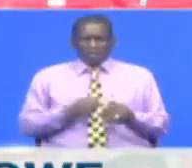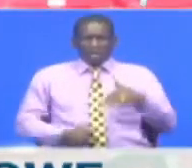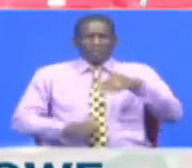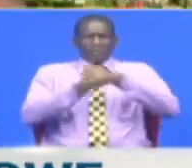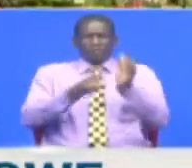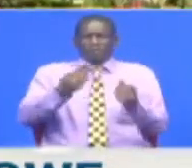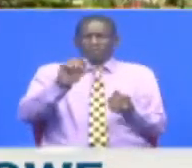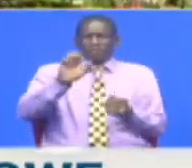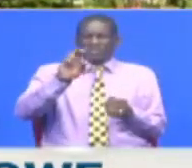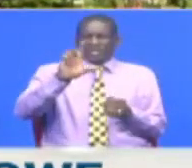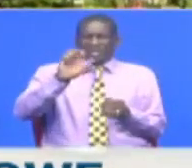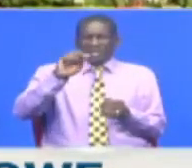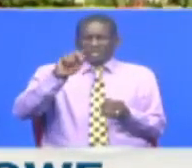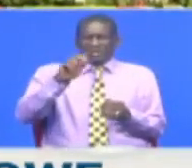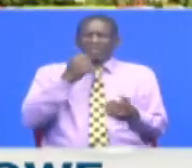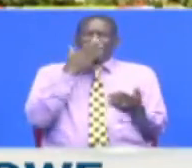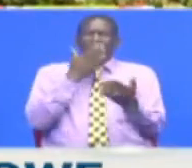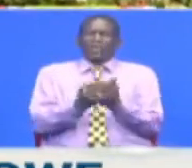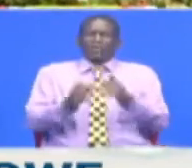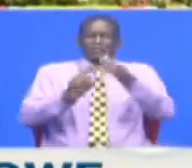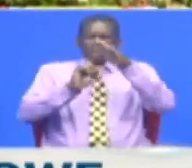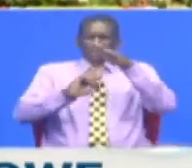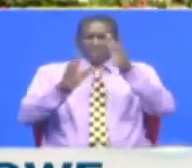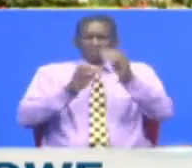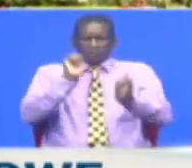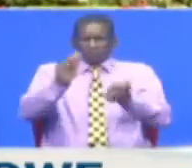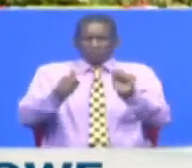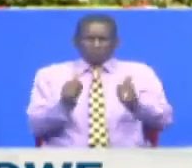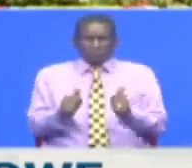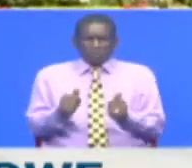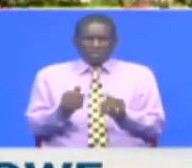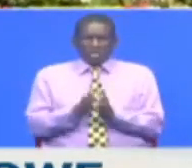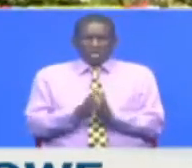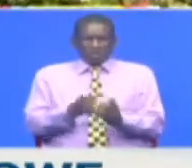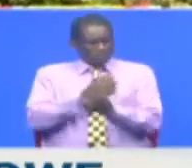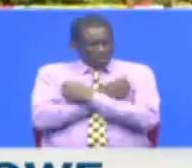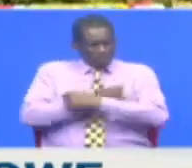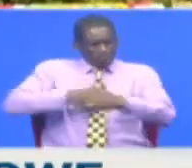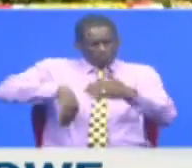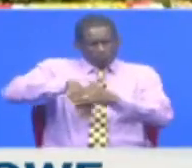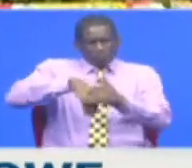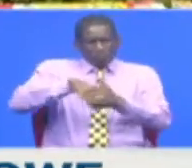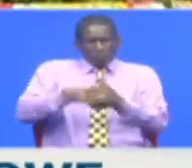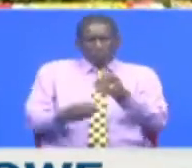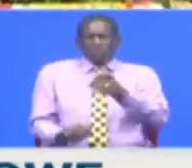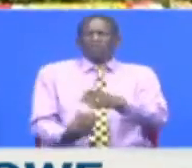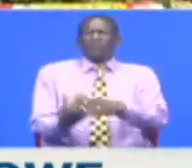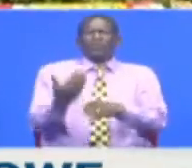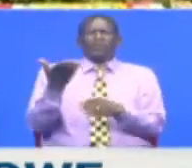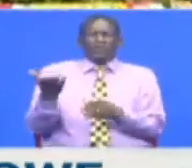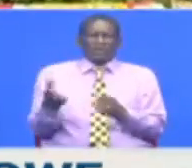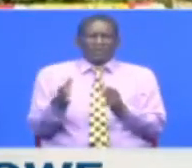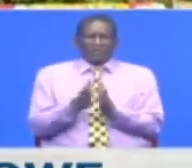Atalanta. Asante sana CS na tunafurahi hivyo. Sisi tunapenda ball kutoka kitambo, hii grow tumegrow up now